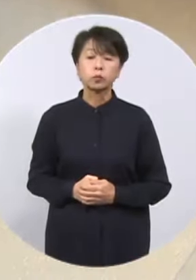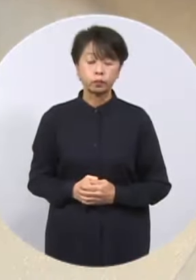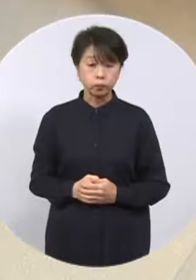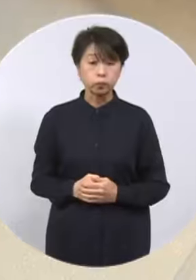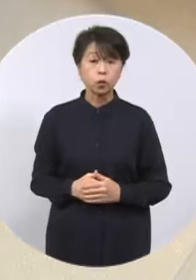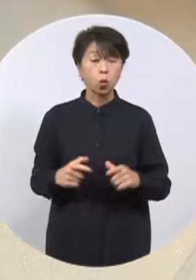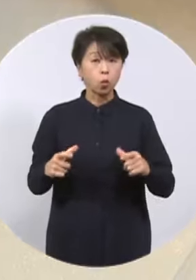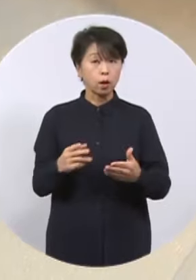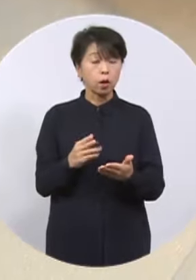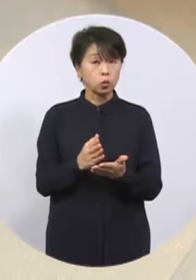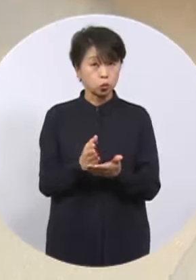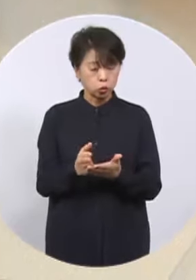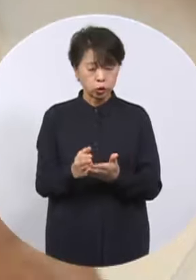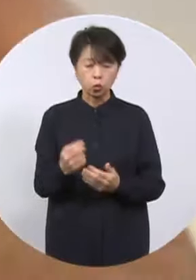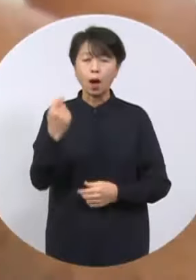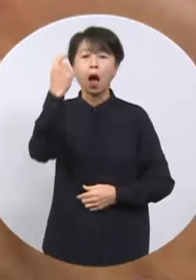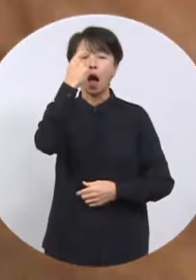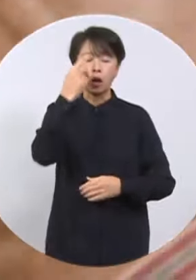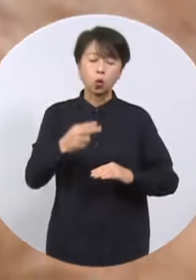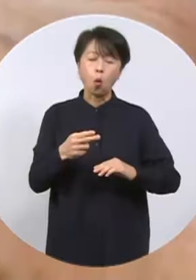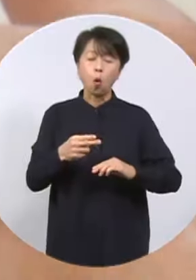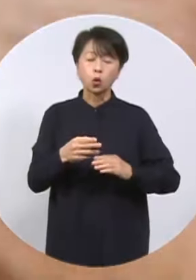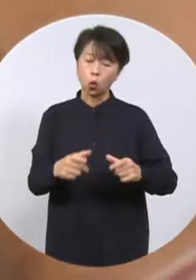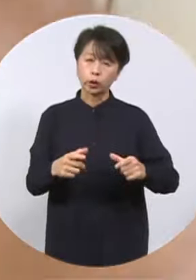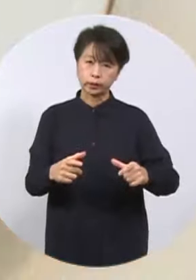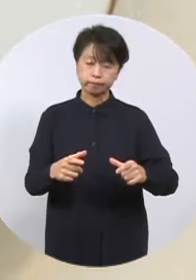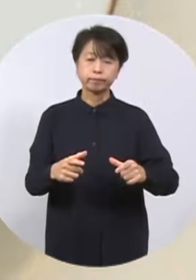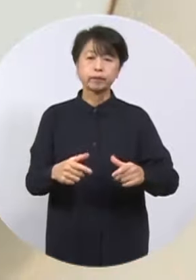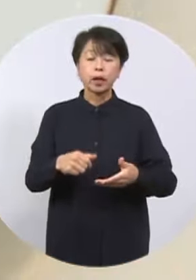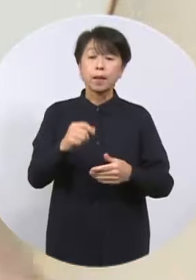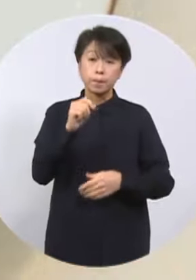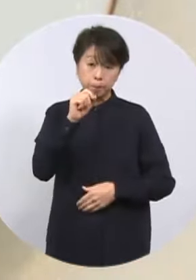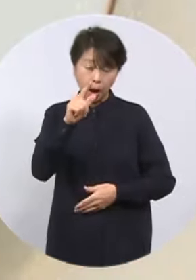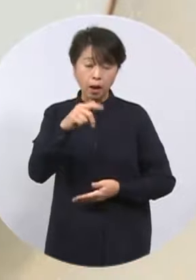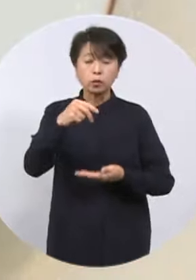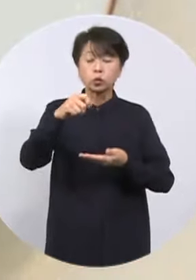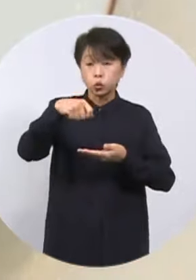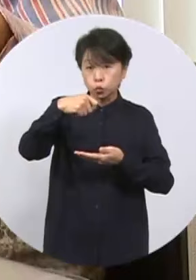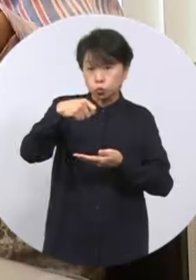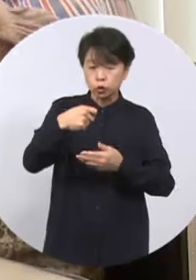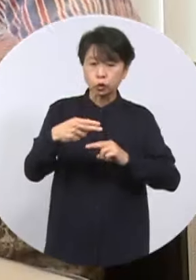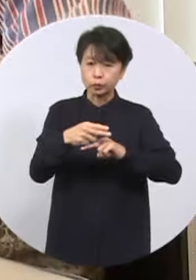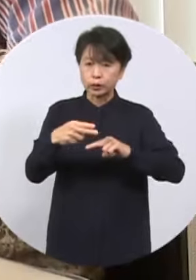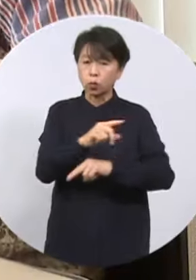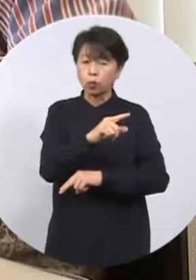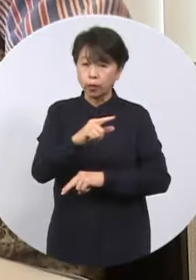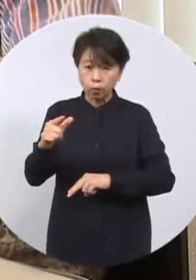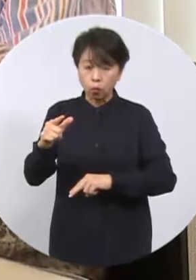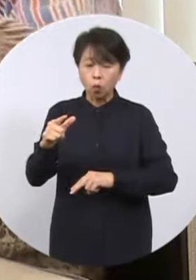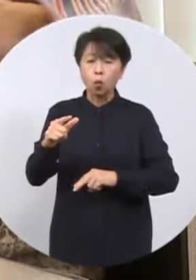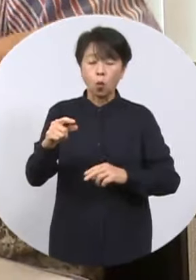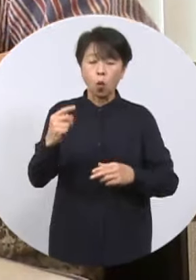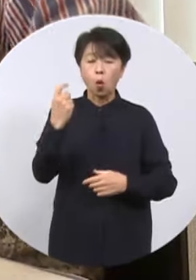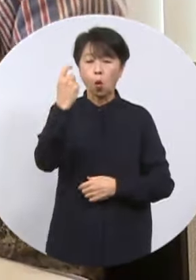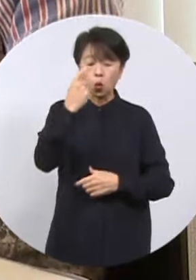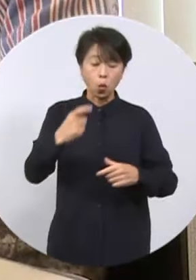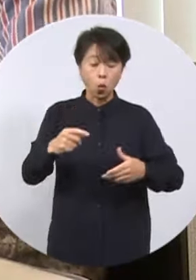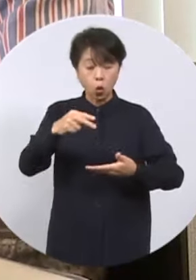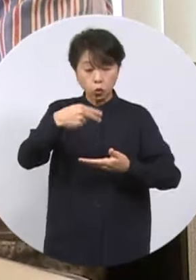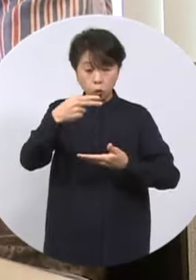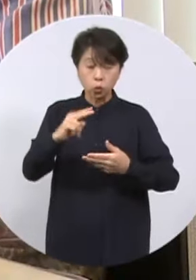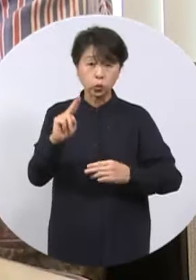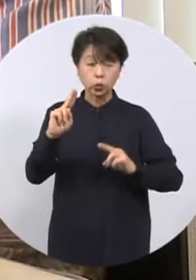洋食器というタイプ、 はい、 要するにパン皿、スープ皿、ミート、うん、そういう洋食器のディナーセット